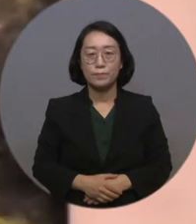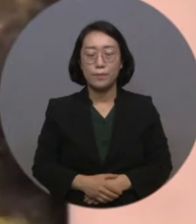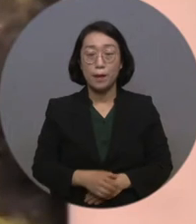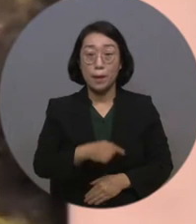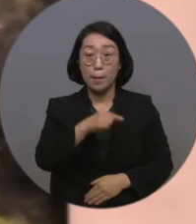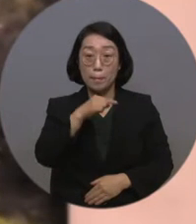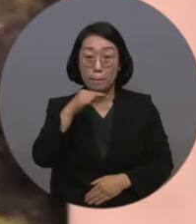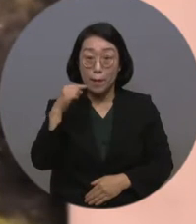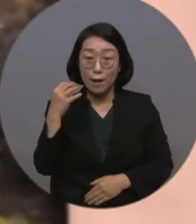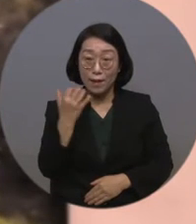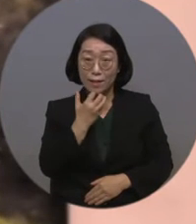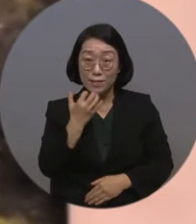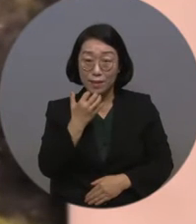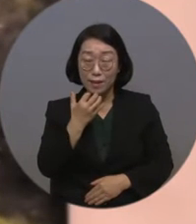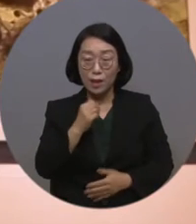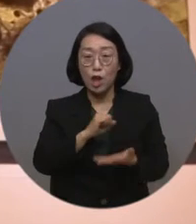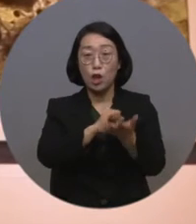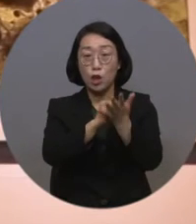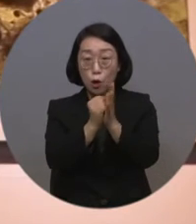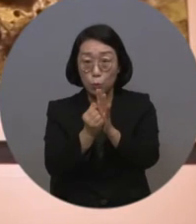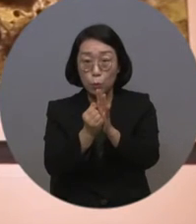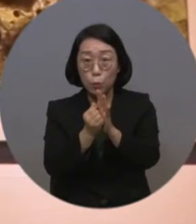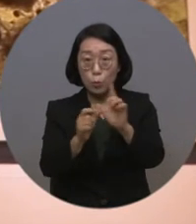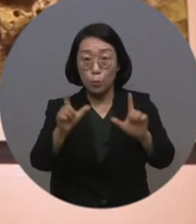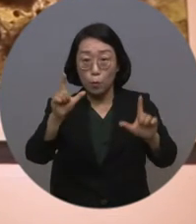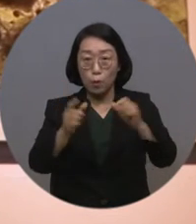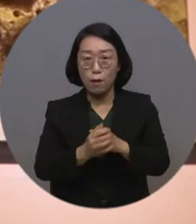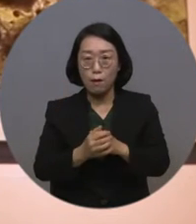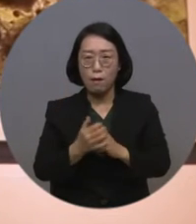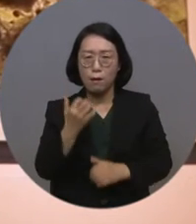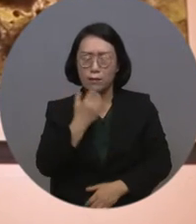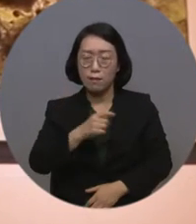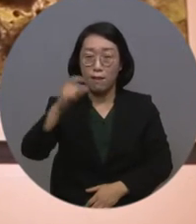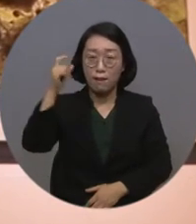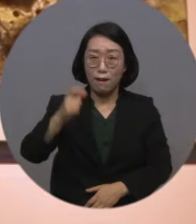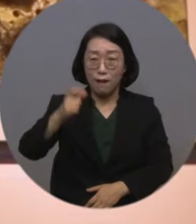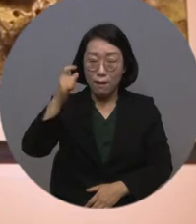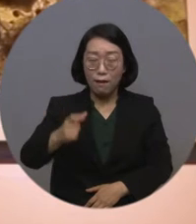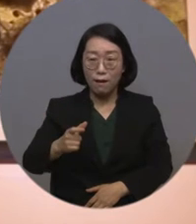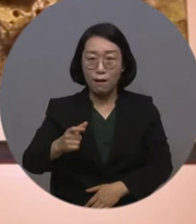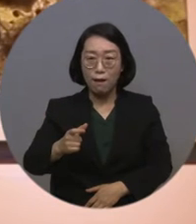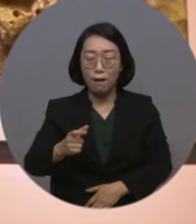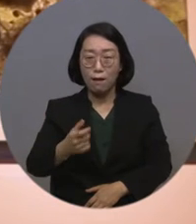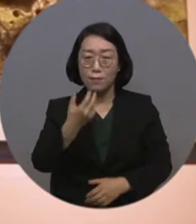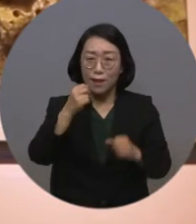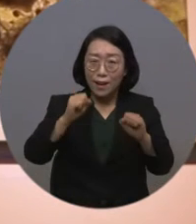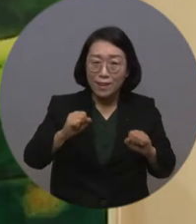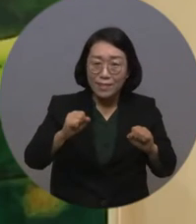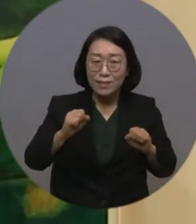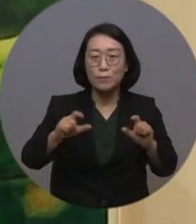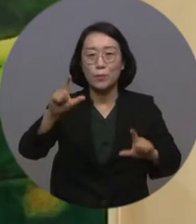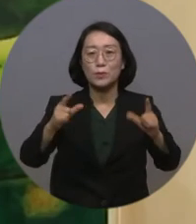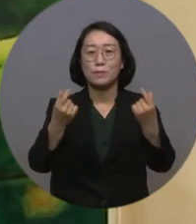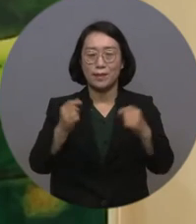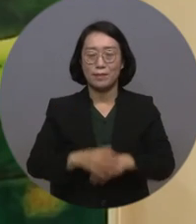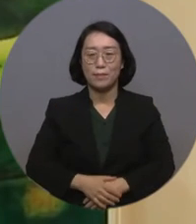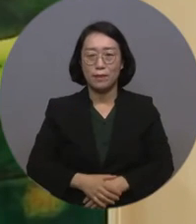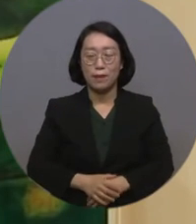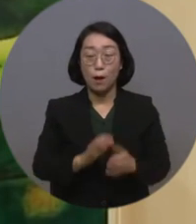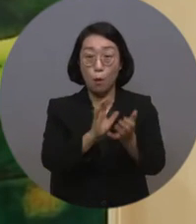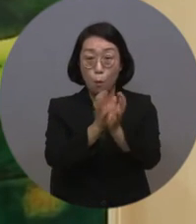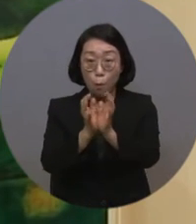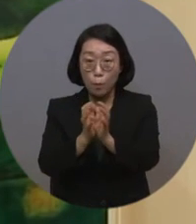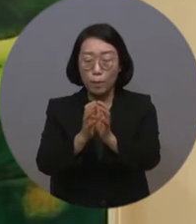붉은 빛이 감도는 연꽃들이 강렬한 채색과 어우러져 살아 움직일 듯합니다. 한 송이